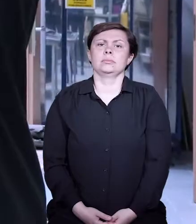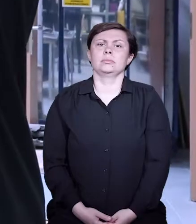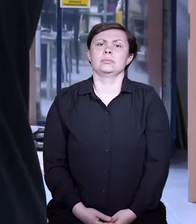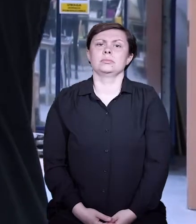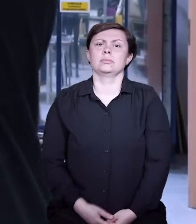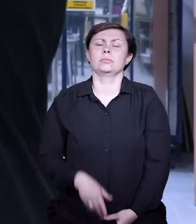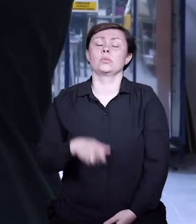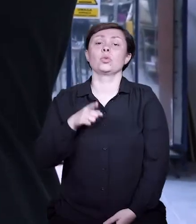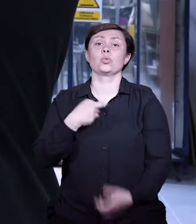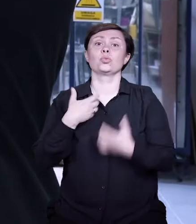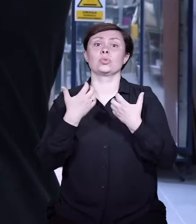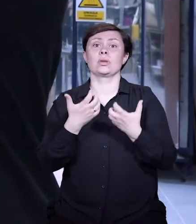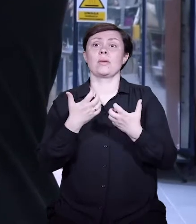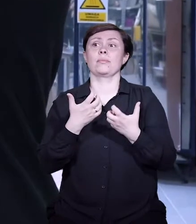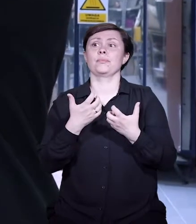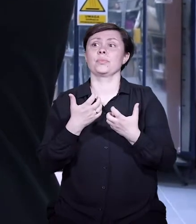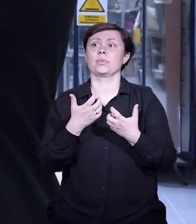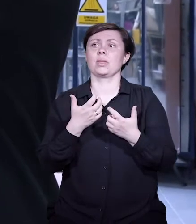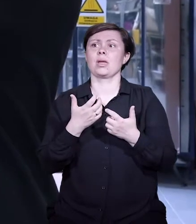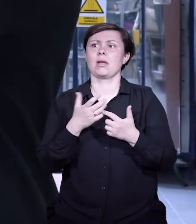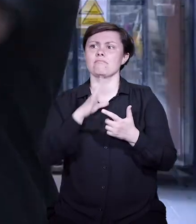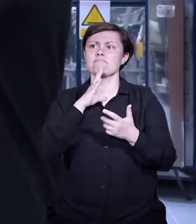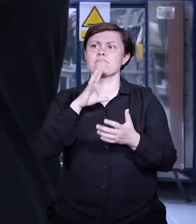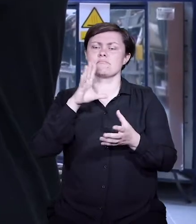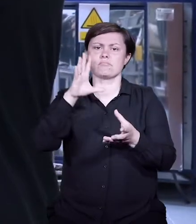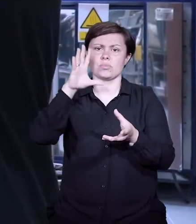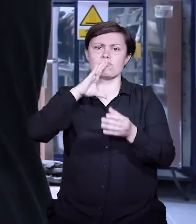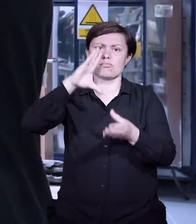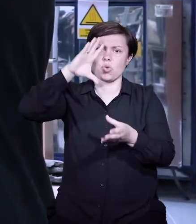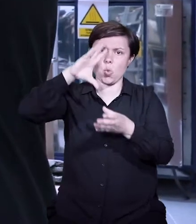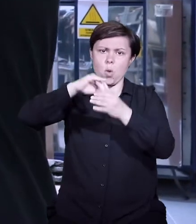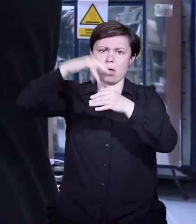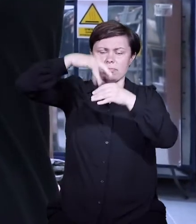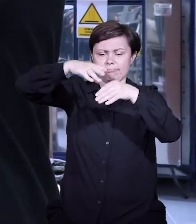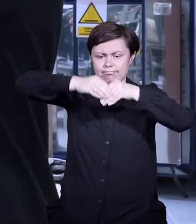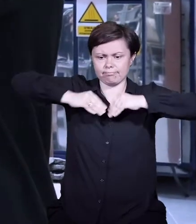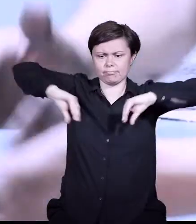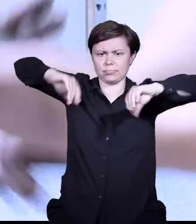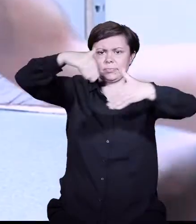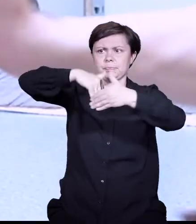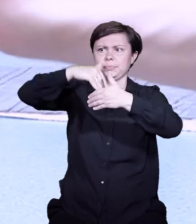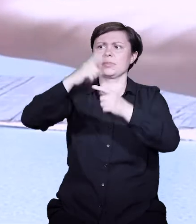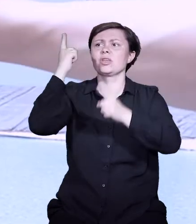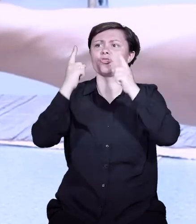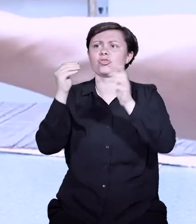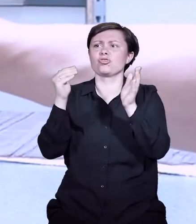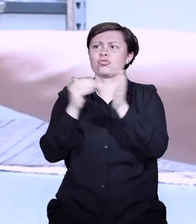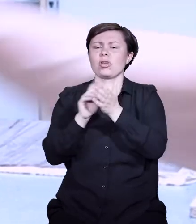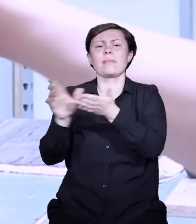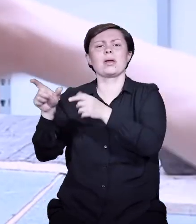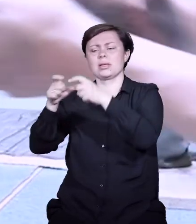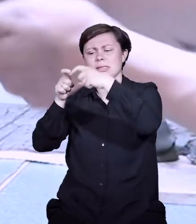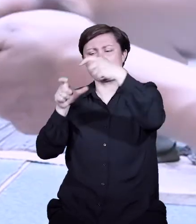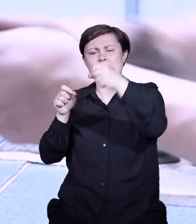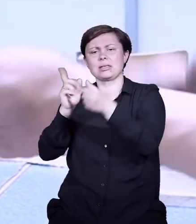I tu chciałbym, żeby to się zaoblało do wewnętrznej strony. Od czasu do czasu trzeba czyścić